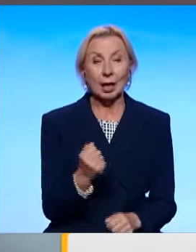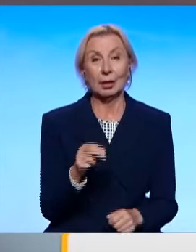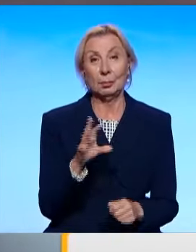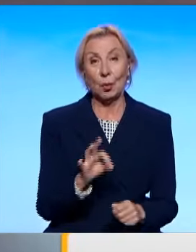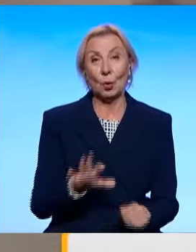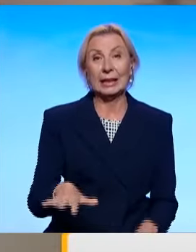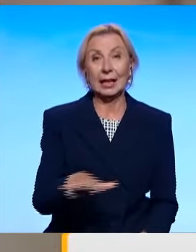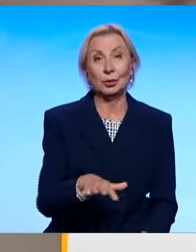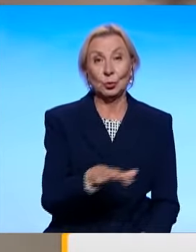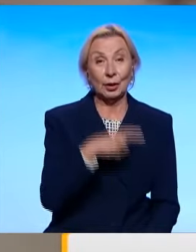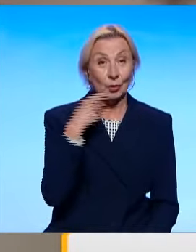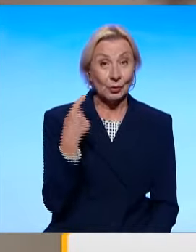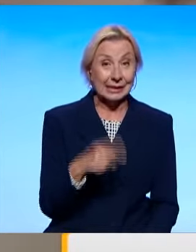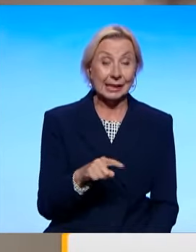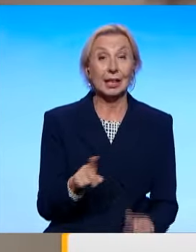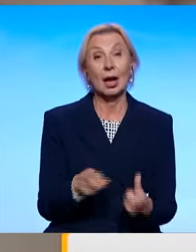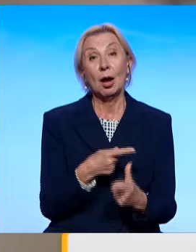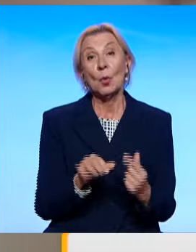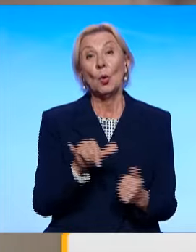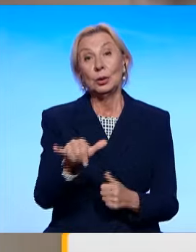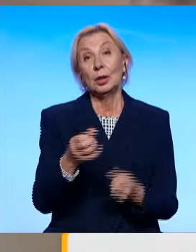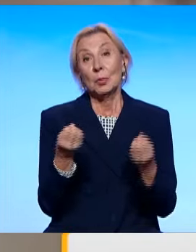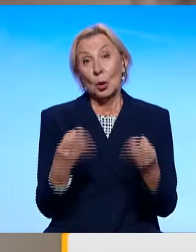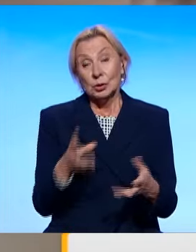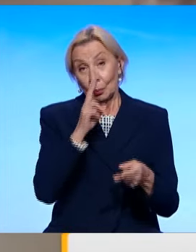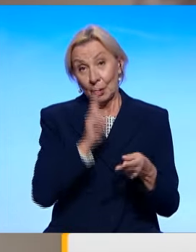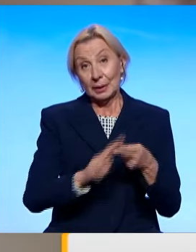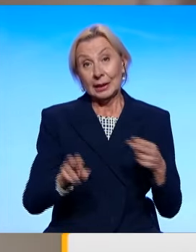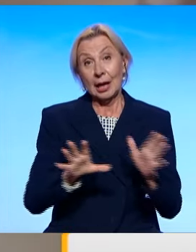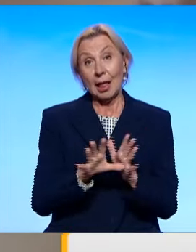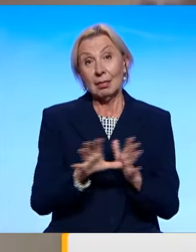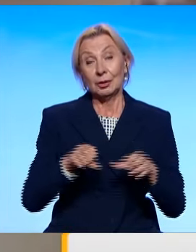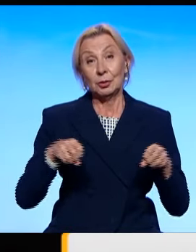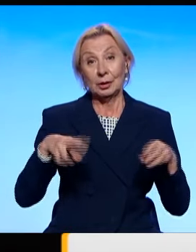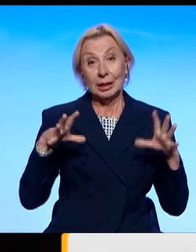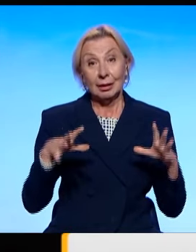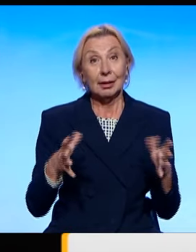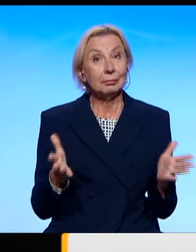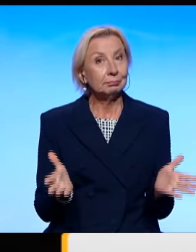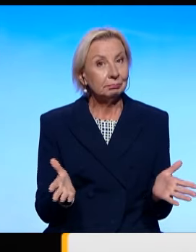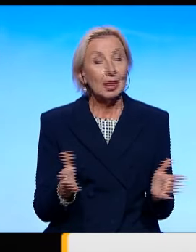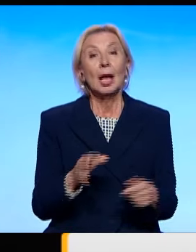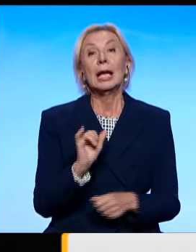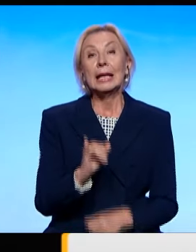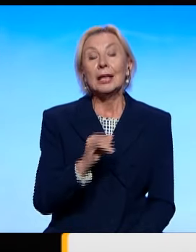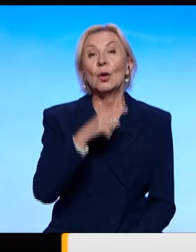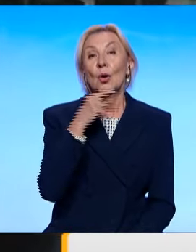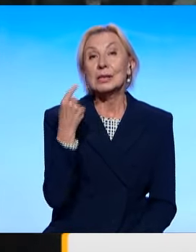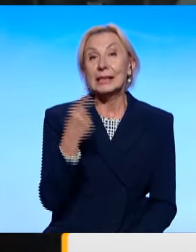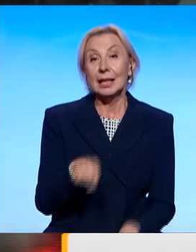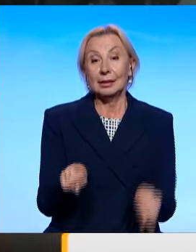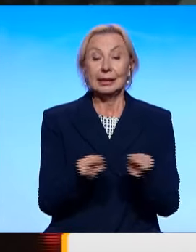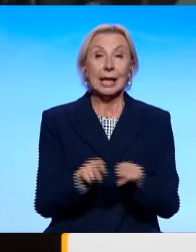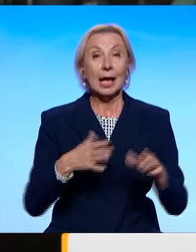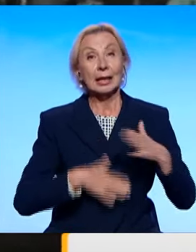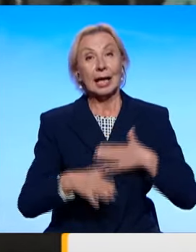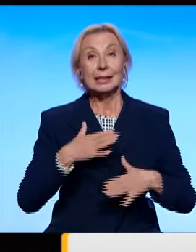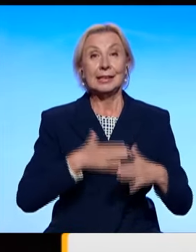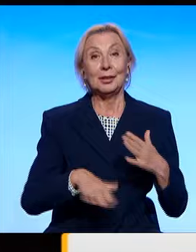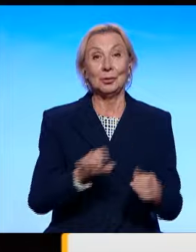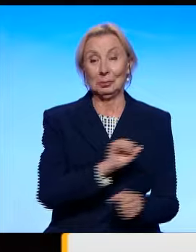території, або у них просто пропадає електроенергія. На це ніхто не сподівався. І росіяни, які так радіють